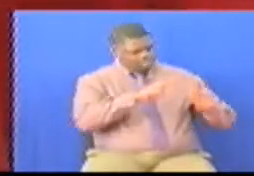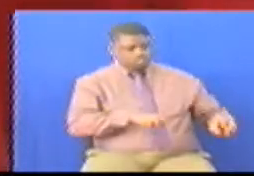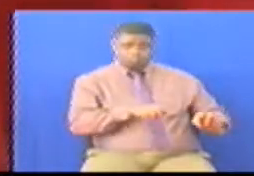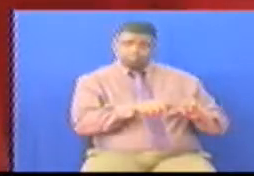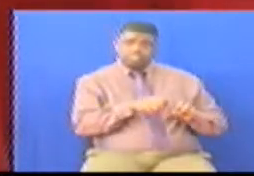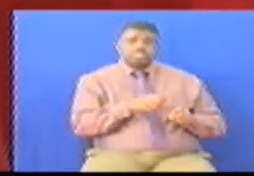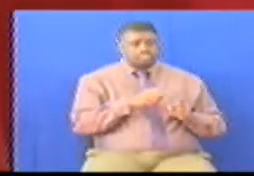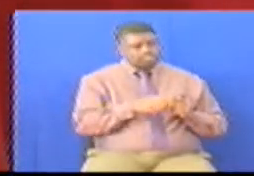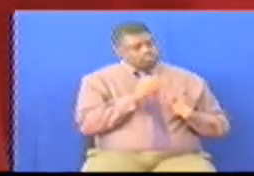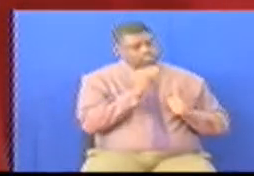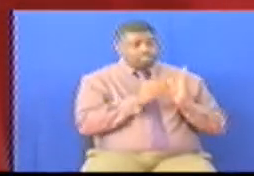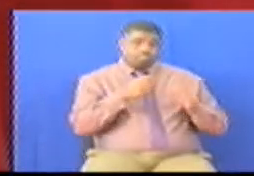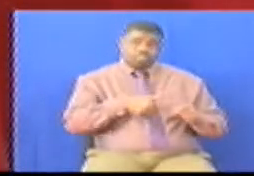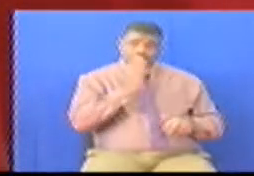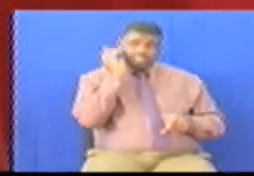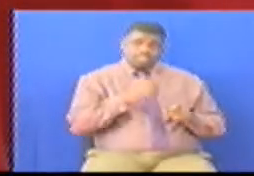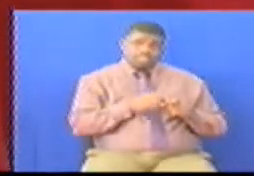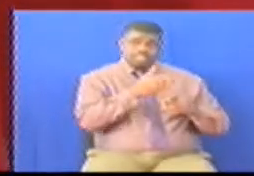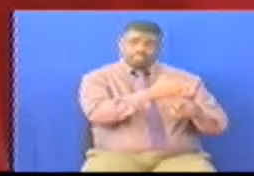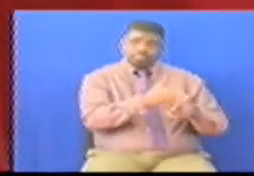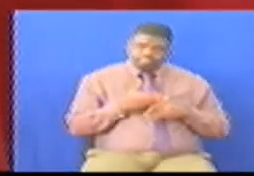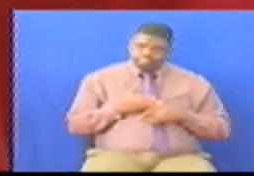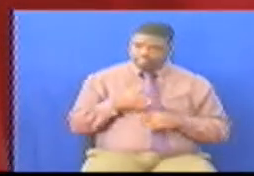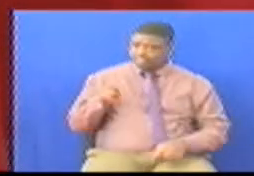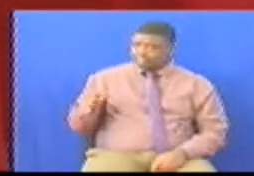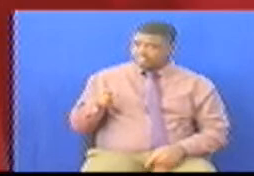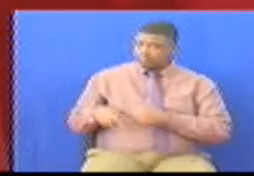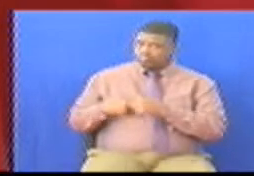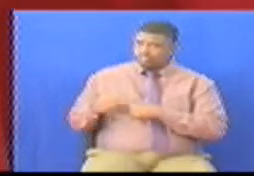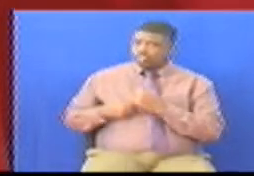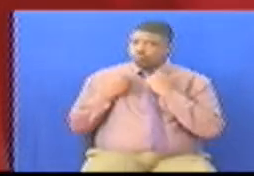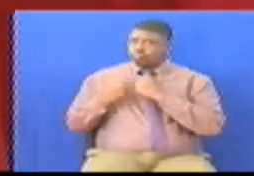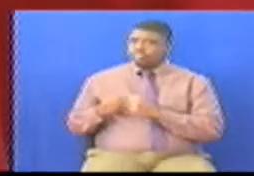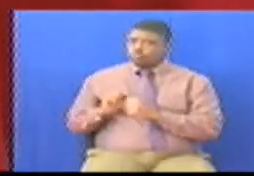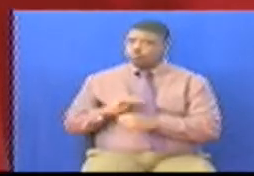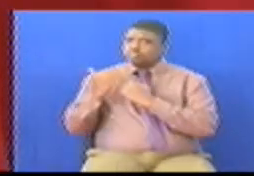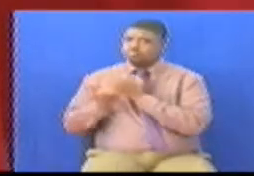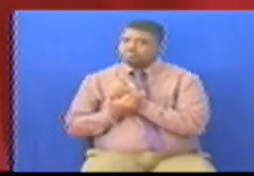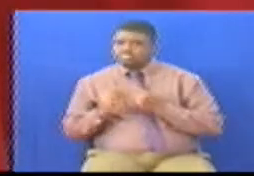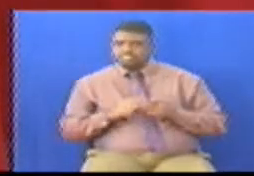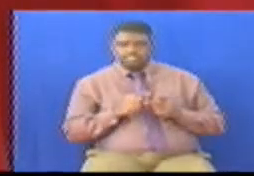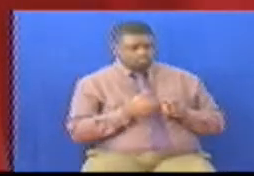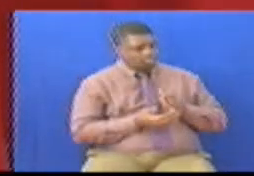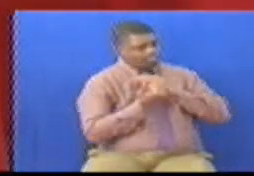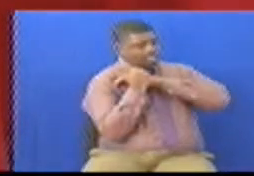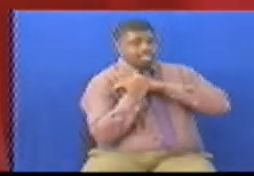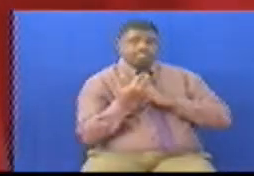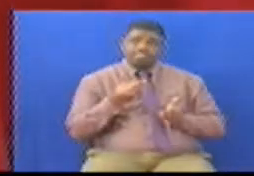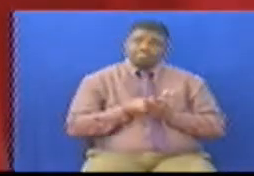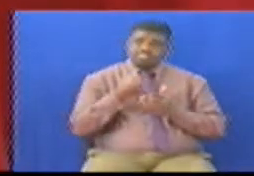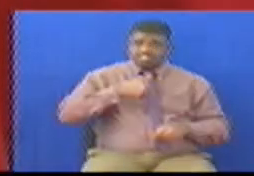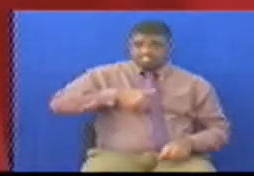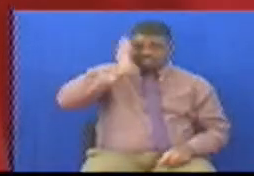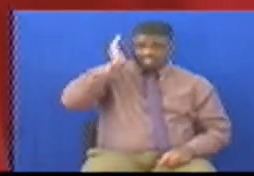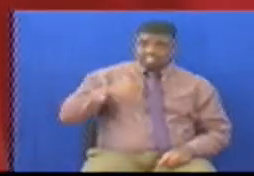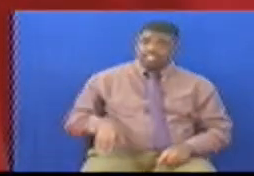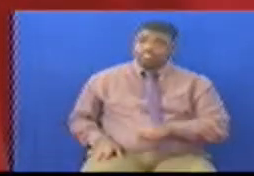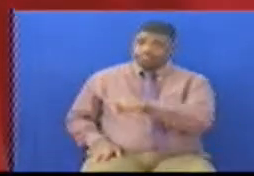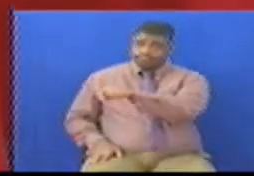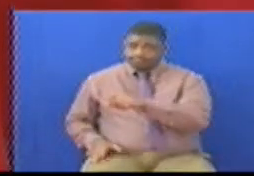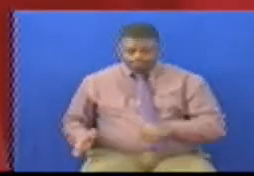ukaguzi maalum wa kampuni ya Pride ili kuendelea kuimarisha udhibiti na uwajibikaji katika fedha za umma. Azimio namba